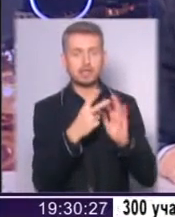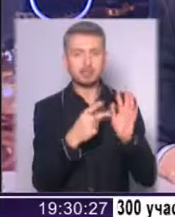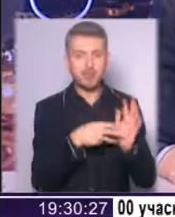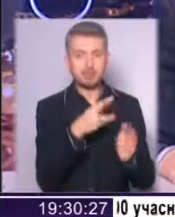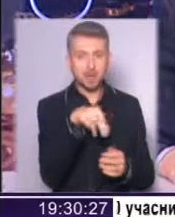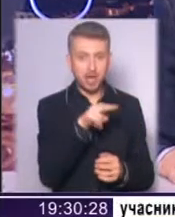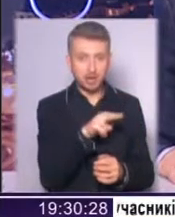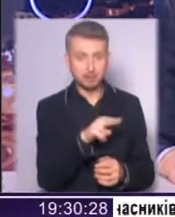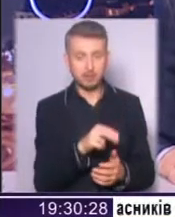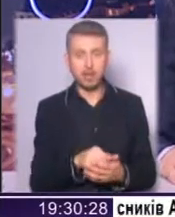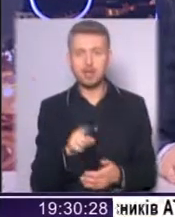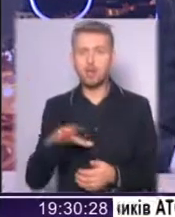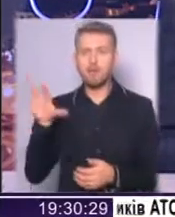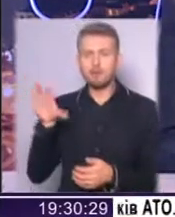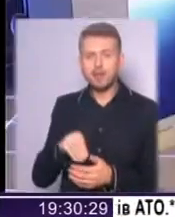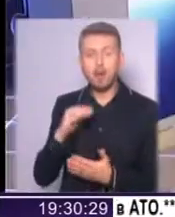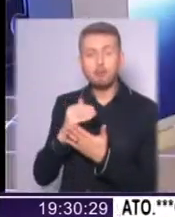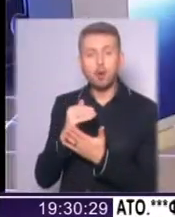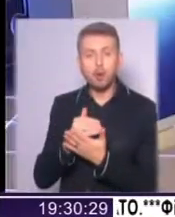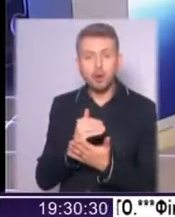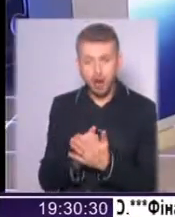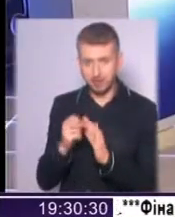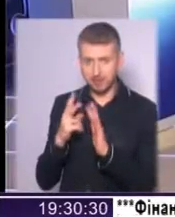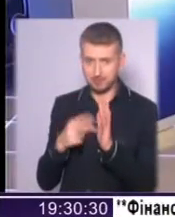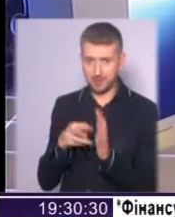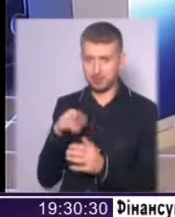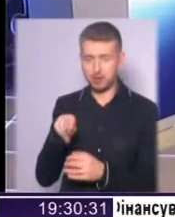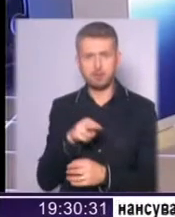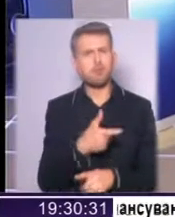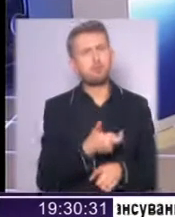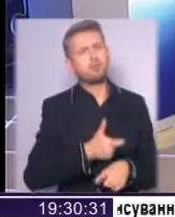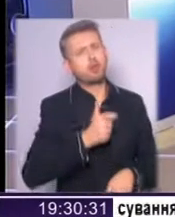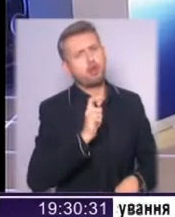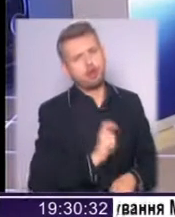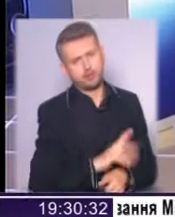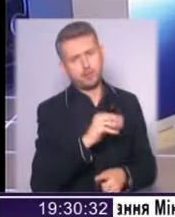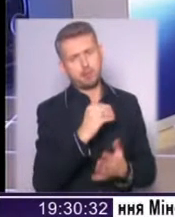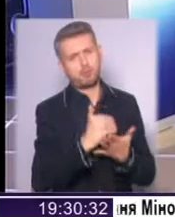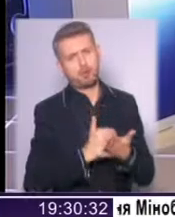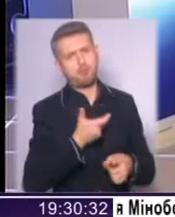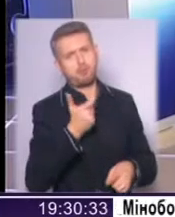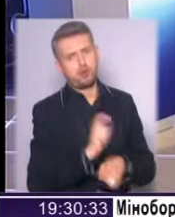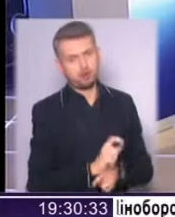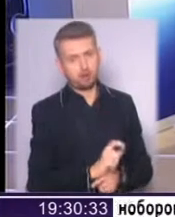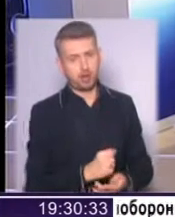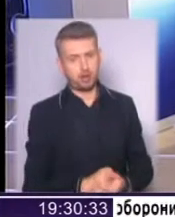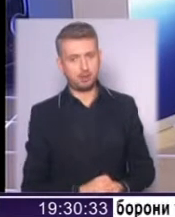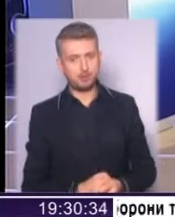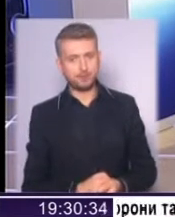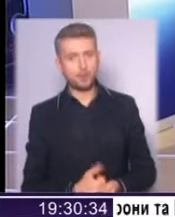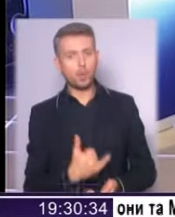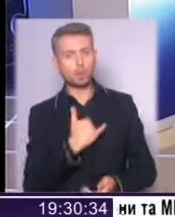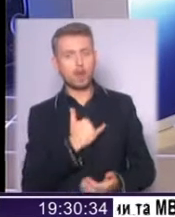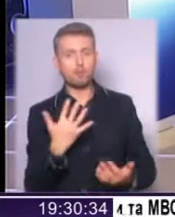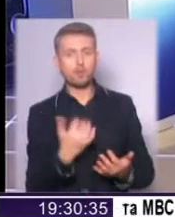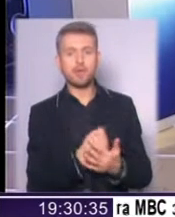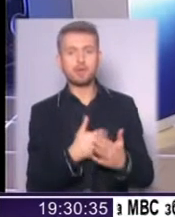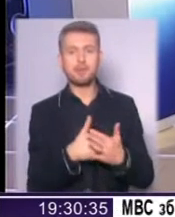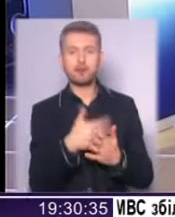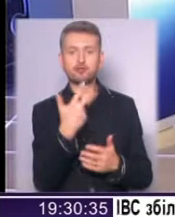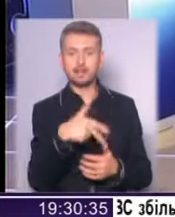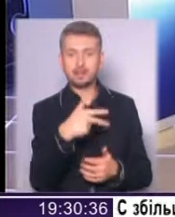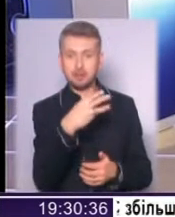порахувати. По мільйон, це мільярд 700. Ні. Перший рік було 8,8. Перший рік 8,8. Ну, а як же? І ви можете перевірити. Там на